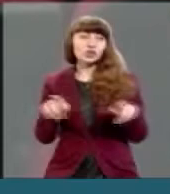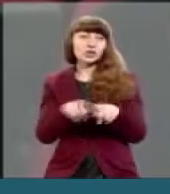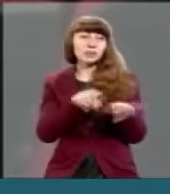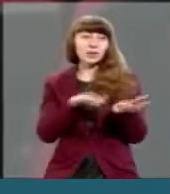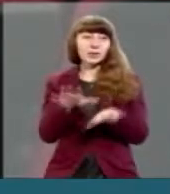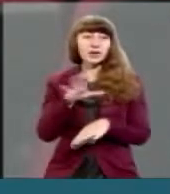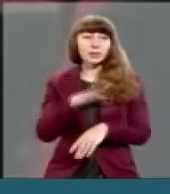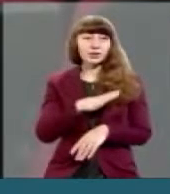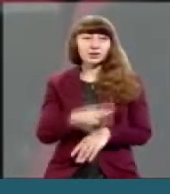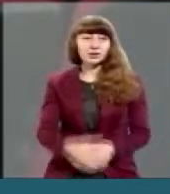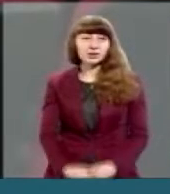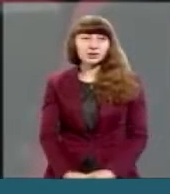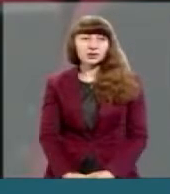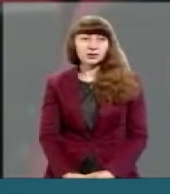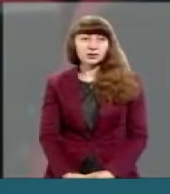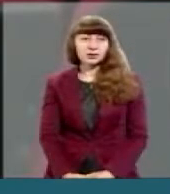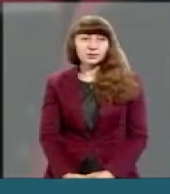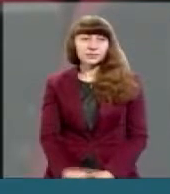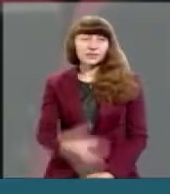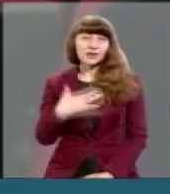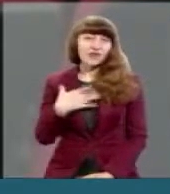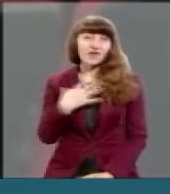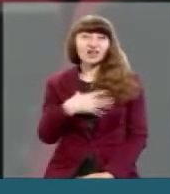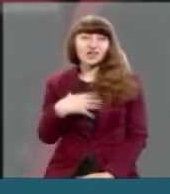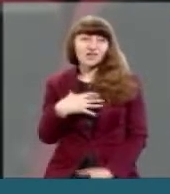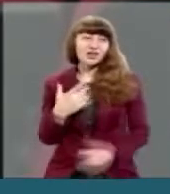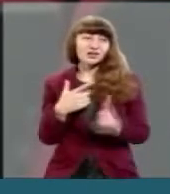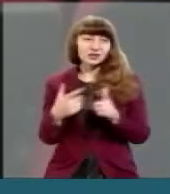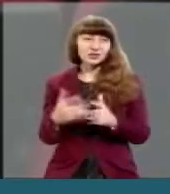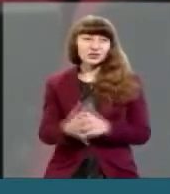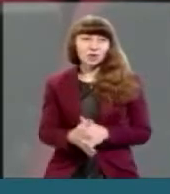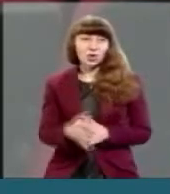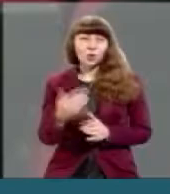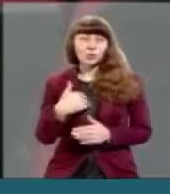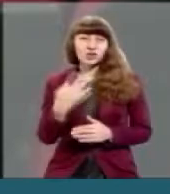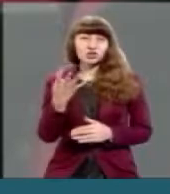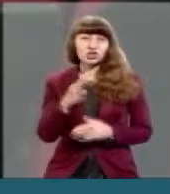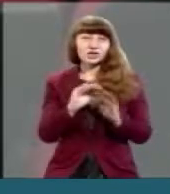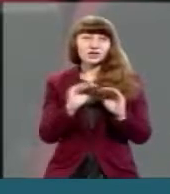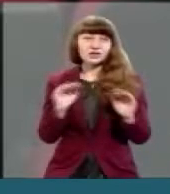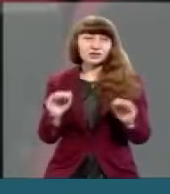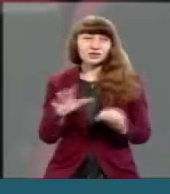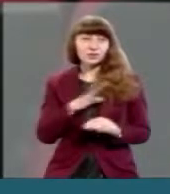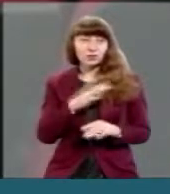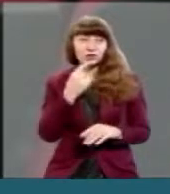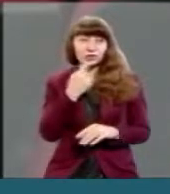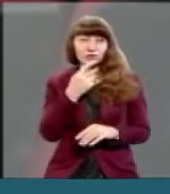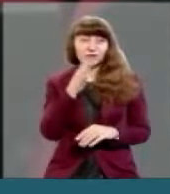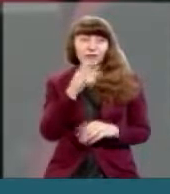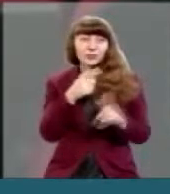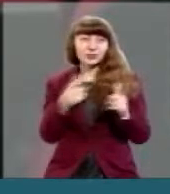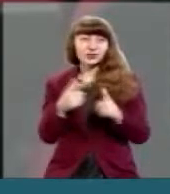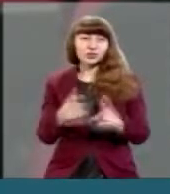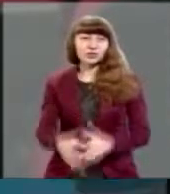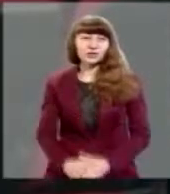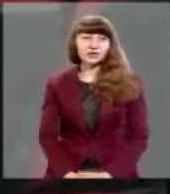қатысқанша қобалжыдым, дайындалдым. Әрине 4 бала болған жерде дайындалу өте қиын болды. Себебі мазанды шаруа